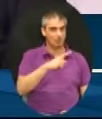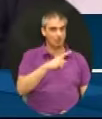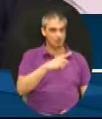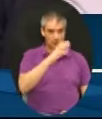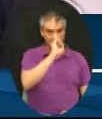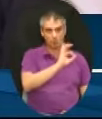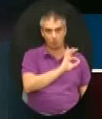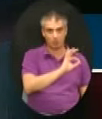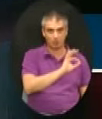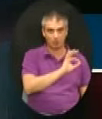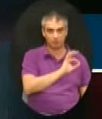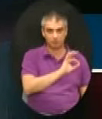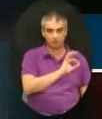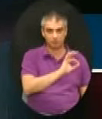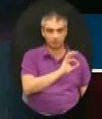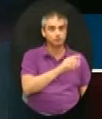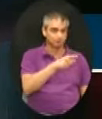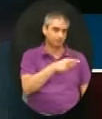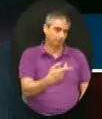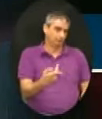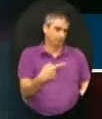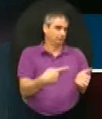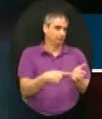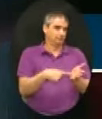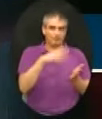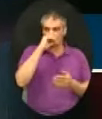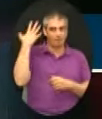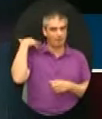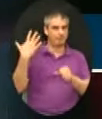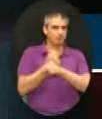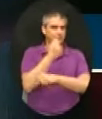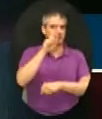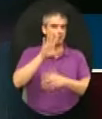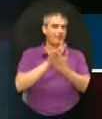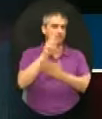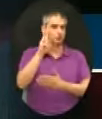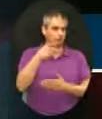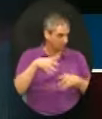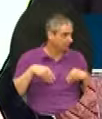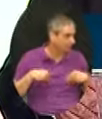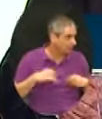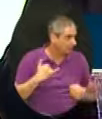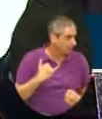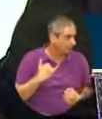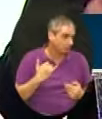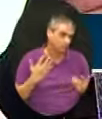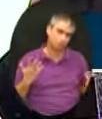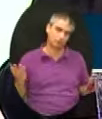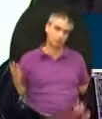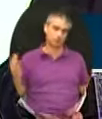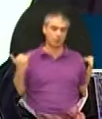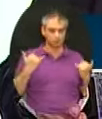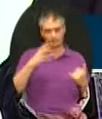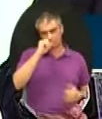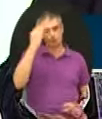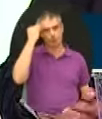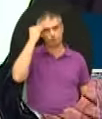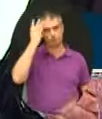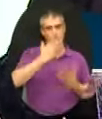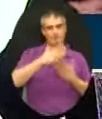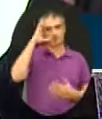הרפובליקן. כי זאת הסיבה שאובמה ניצח ב-2012, אתה מסכים איתי, נכון? אז עכשיו הרפובליקן למדו